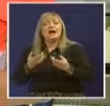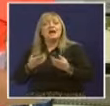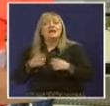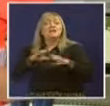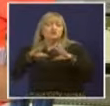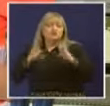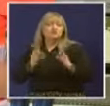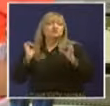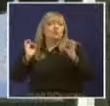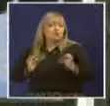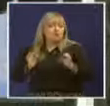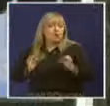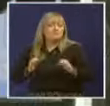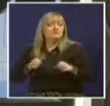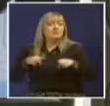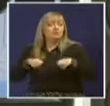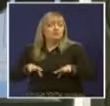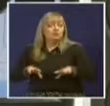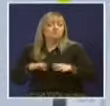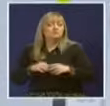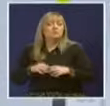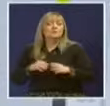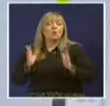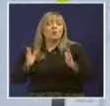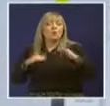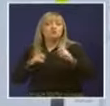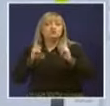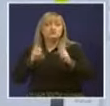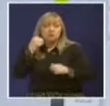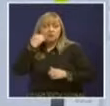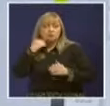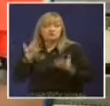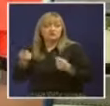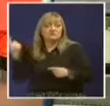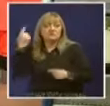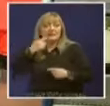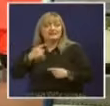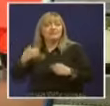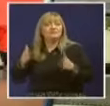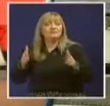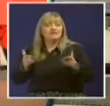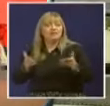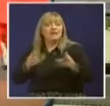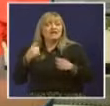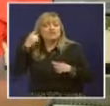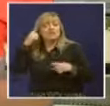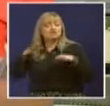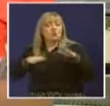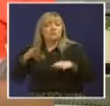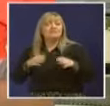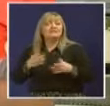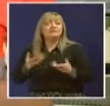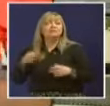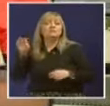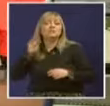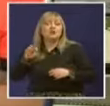нормите за допустими такива. Количествата, които оползотворяваме на дневна база, са съобразени с съответните екологични